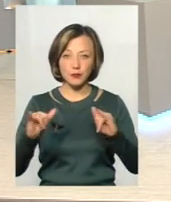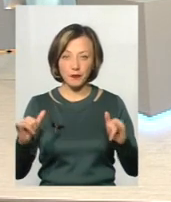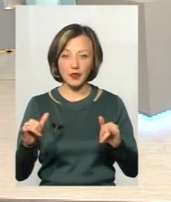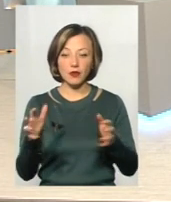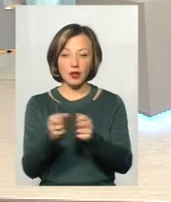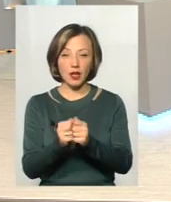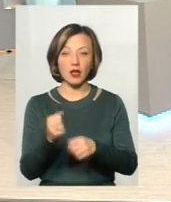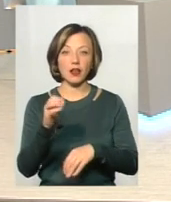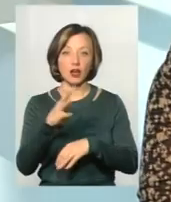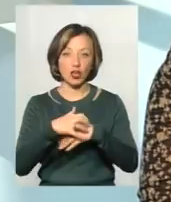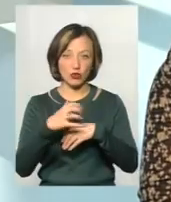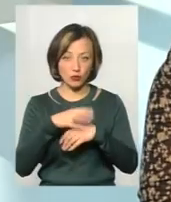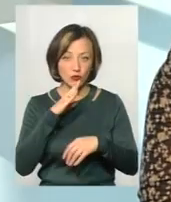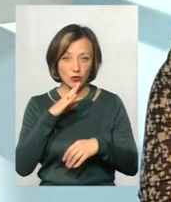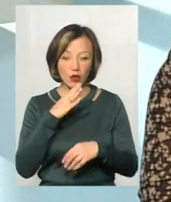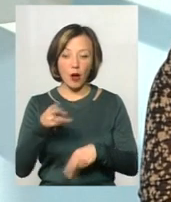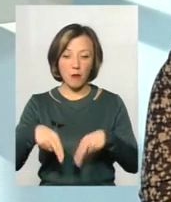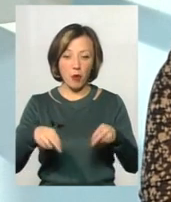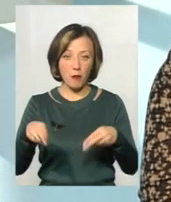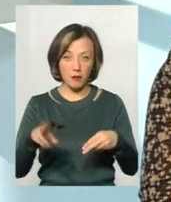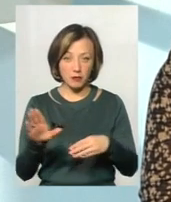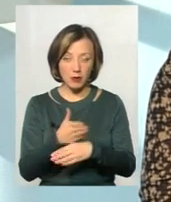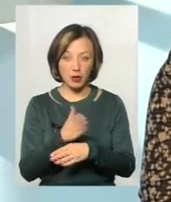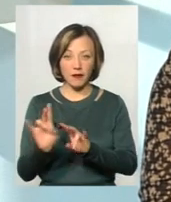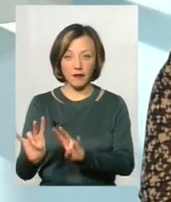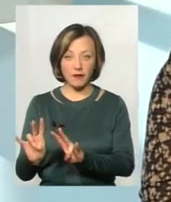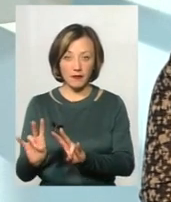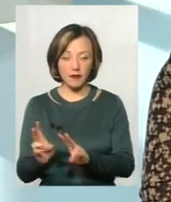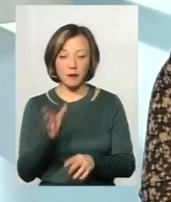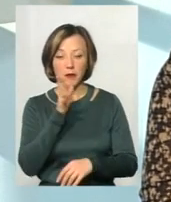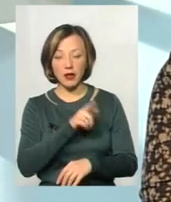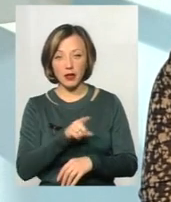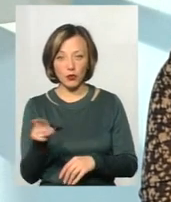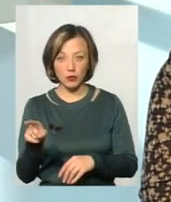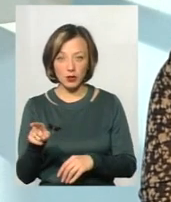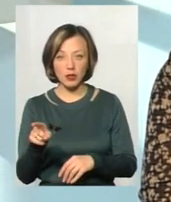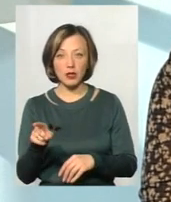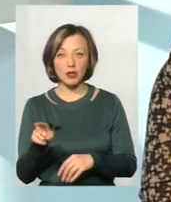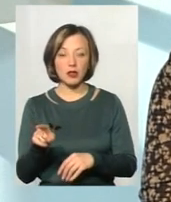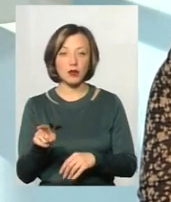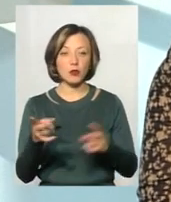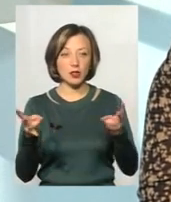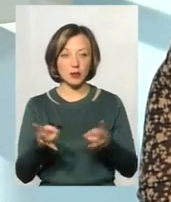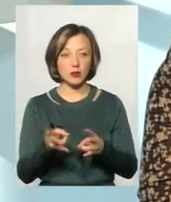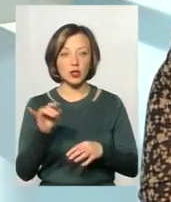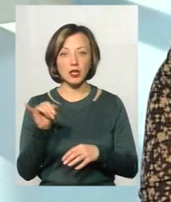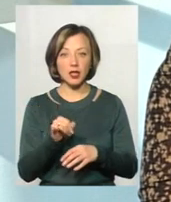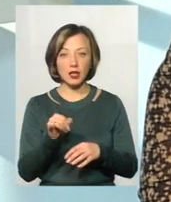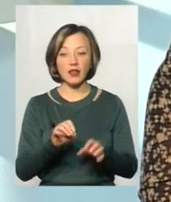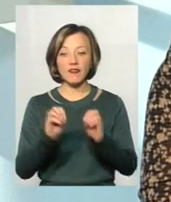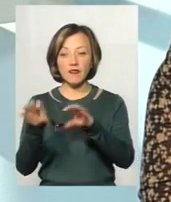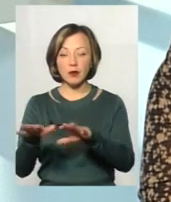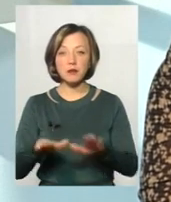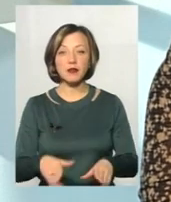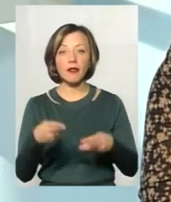кішки, простерилізували цю кішку, перетримали там той період по часу, який їй там потрібно, і вивезли на те саме